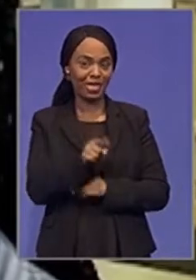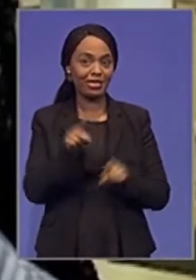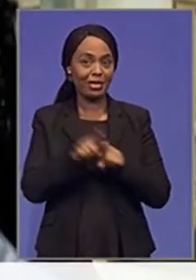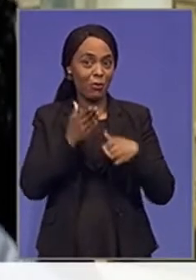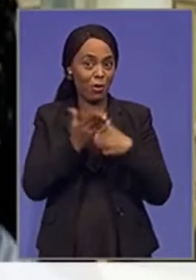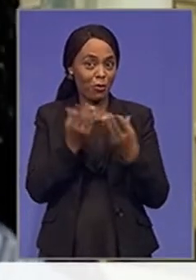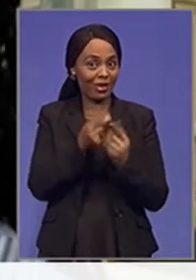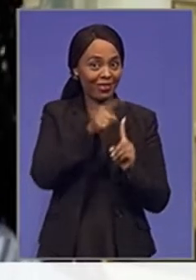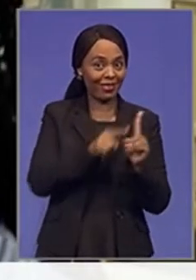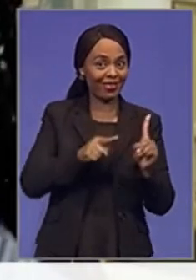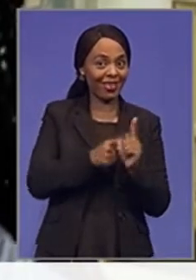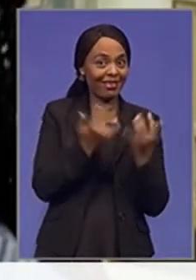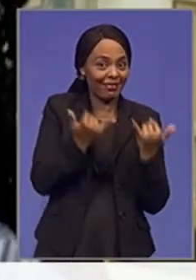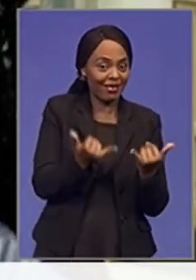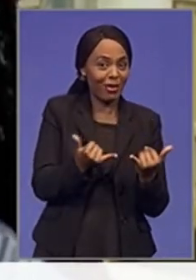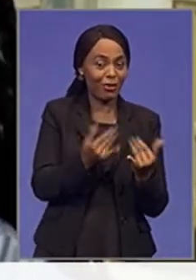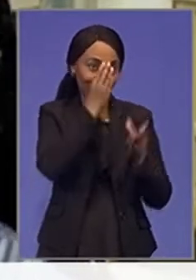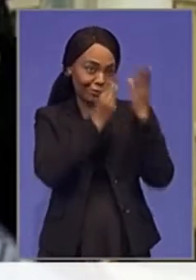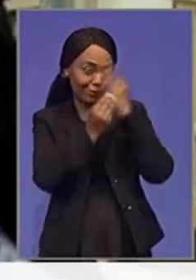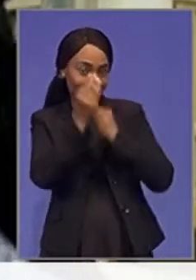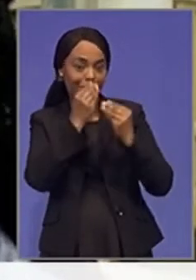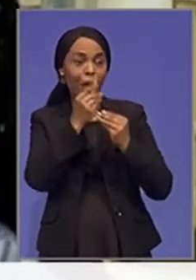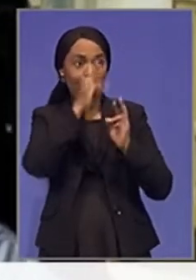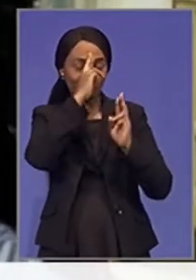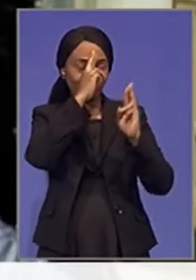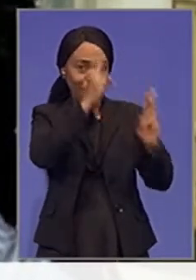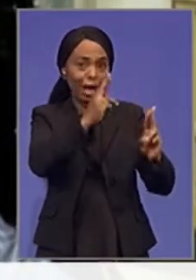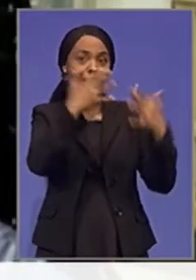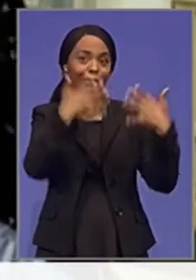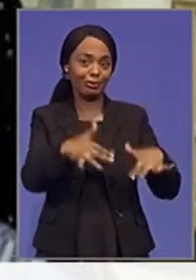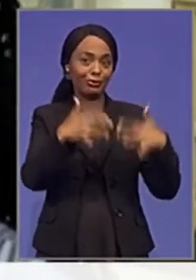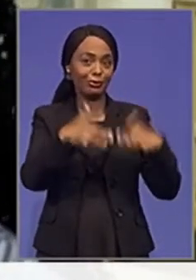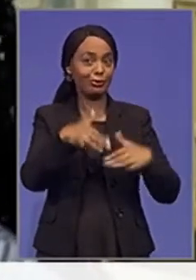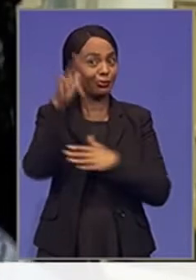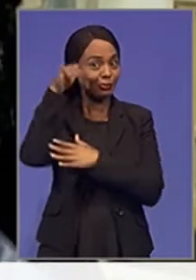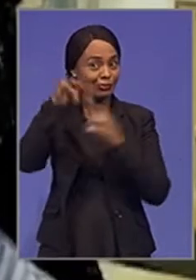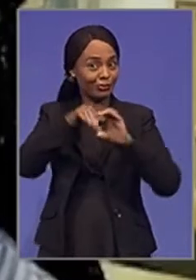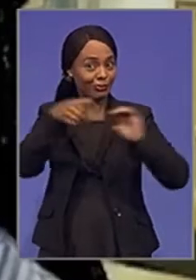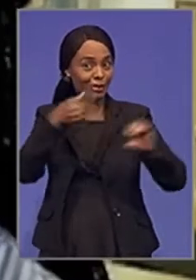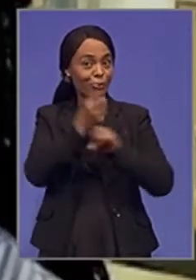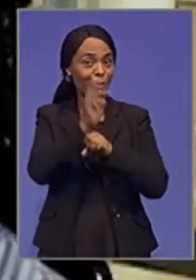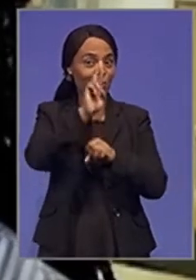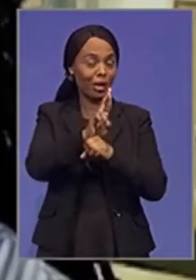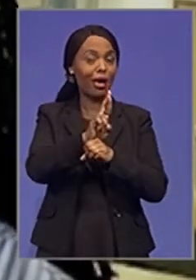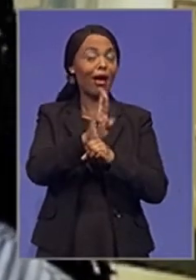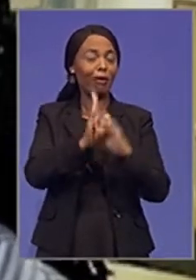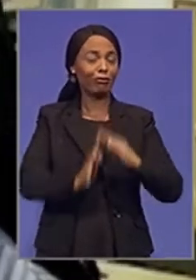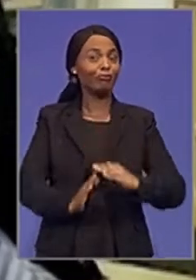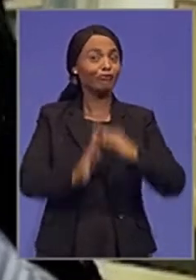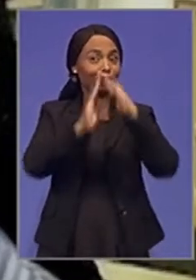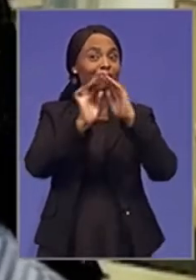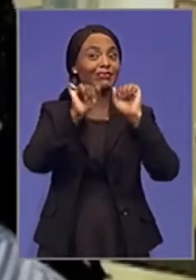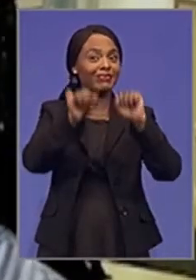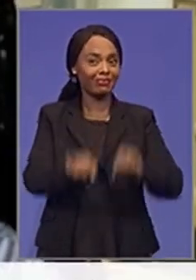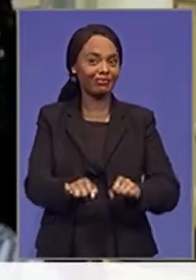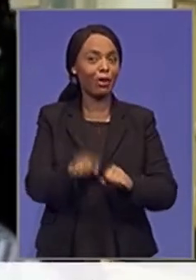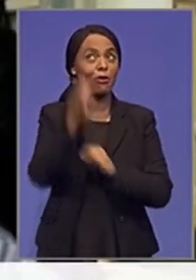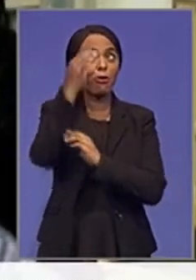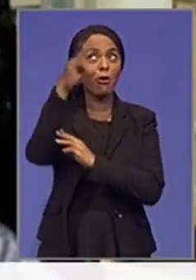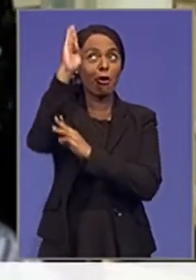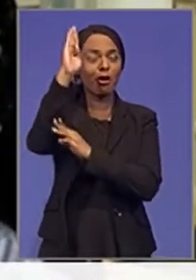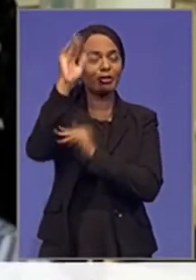wena gane bjalo ra kgona go bona gore wa tlhomphiwa ebile ke sefokwa se le goreng se tloga se phagame le go feta re re modimo a